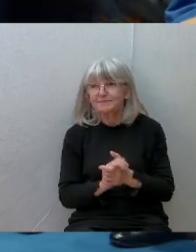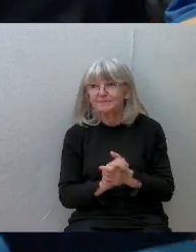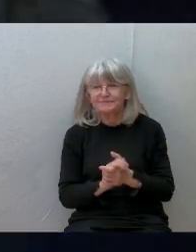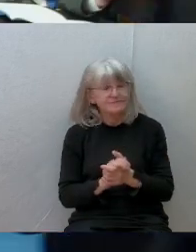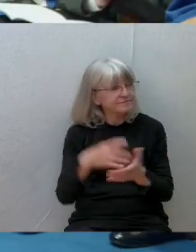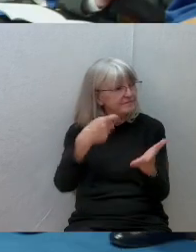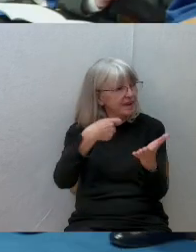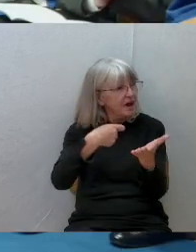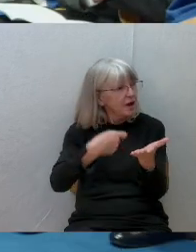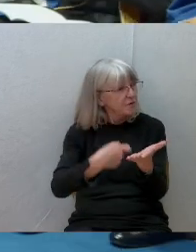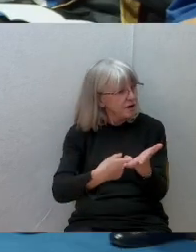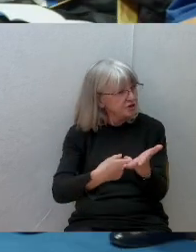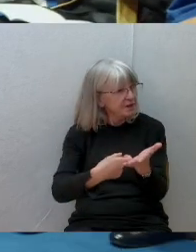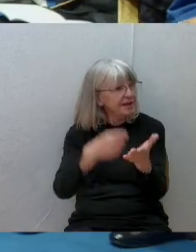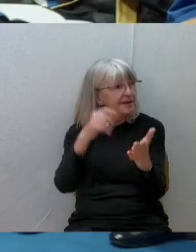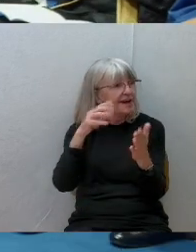Rashmi Vijesiri.